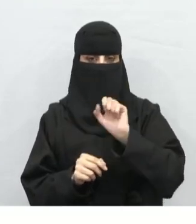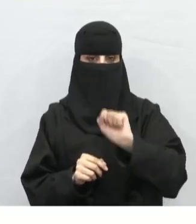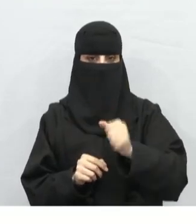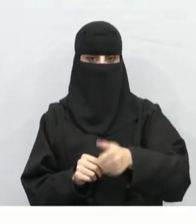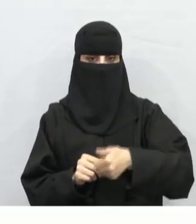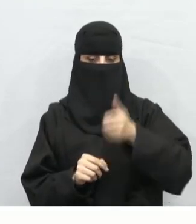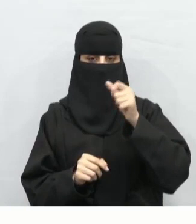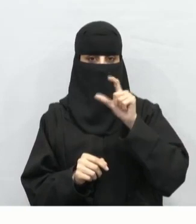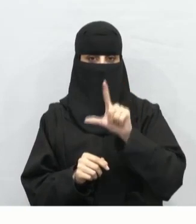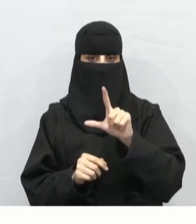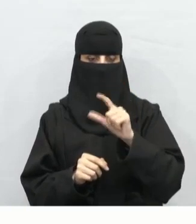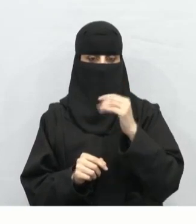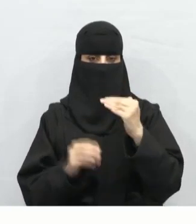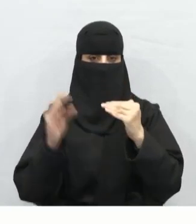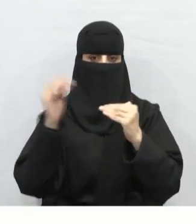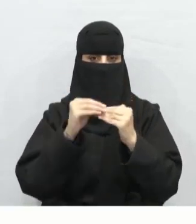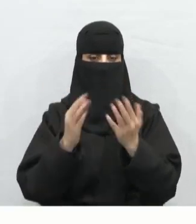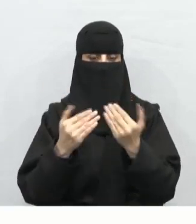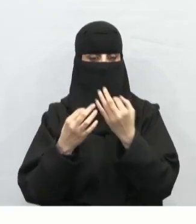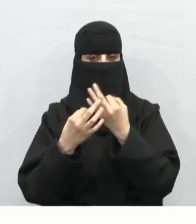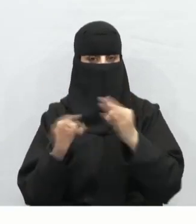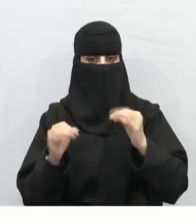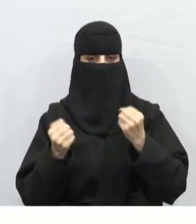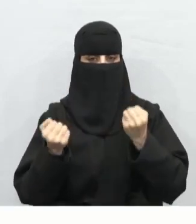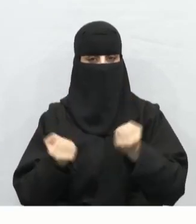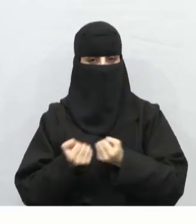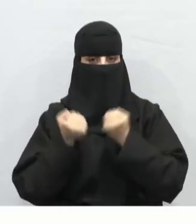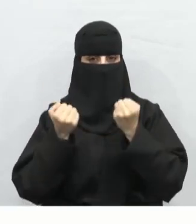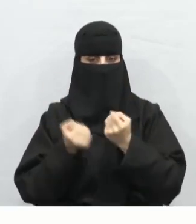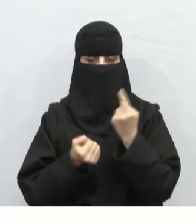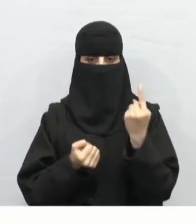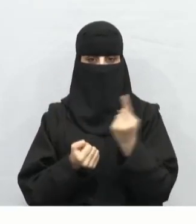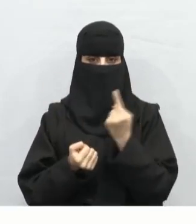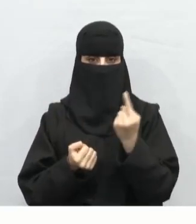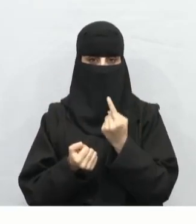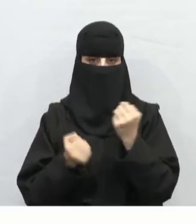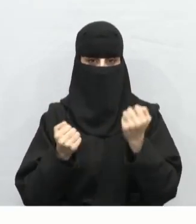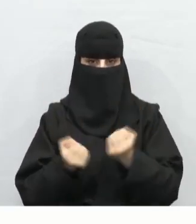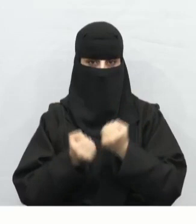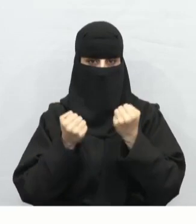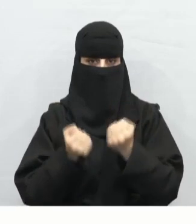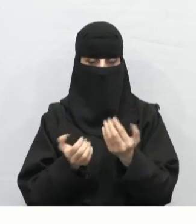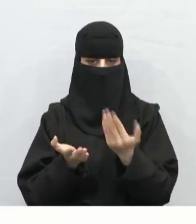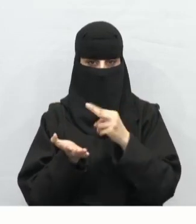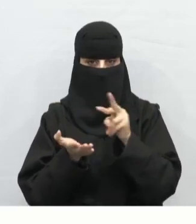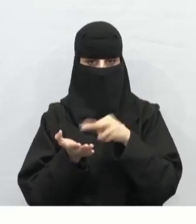حاولوا ايضا حاولوا القراءه ان اكملوا ان زميلي